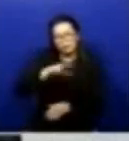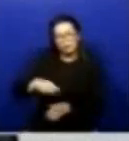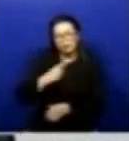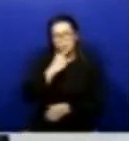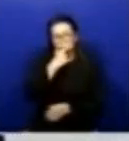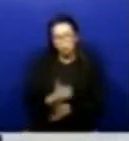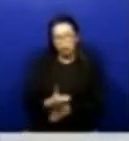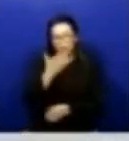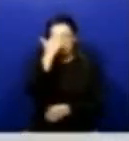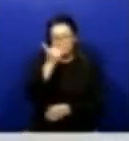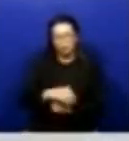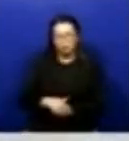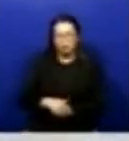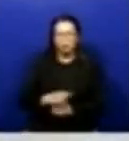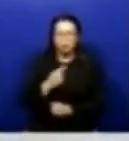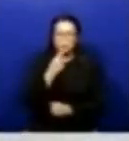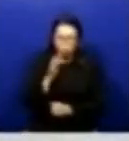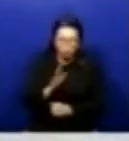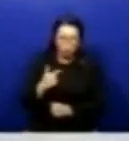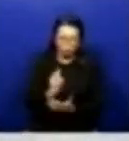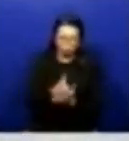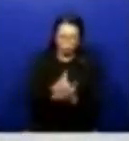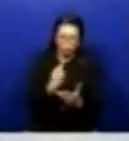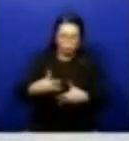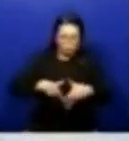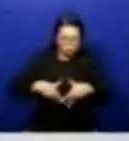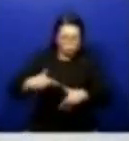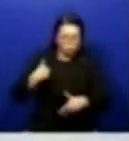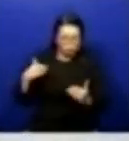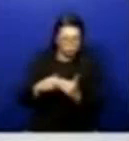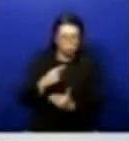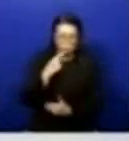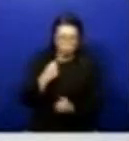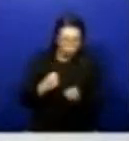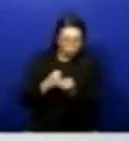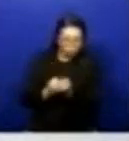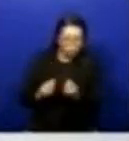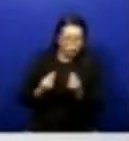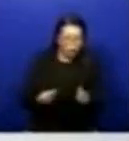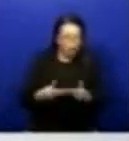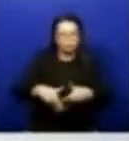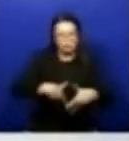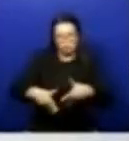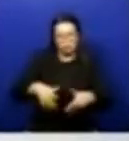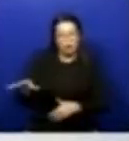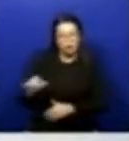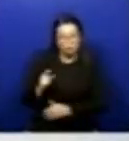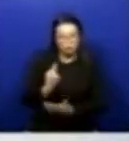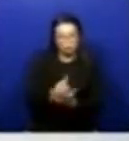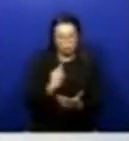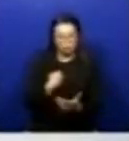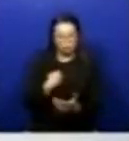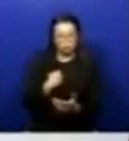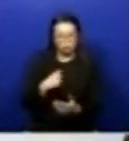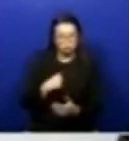ากก็ไม่พูดได้ยังไงล่ะเราเป็นตัวแทนประชาชนเรามาจากการเลือกตั้งยิ่งผมนี่ใส่หมว